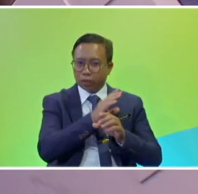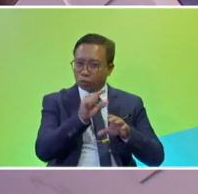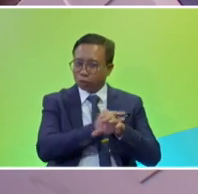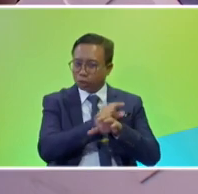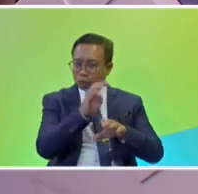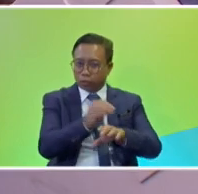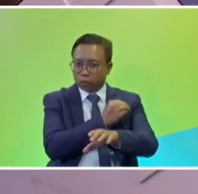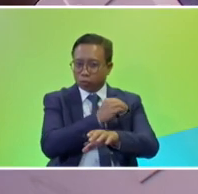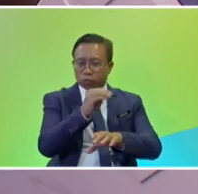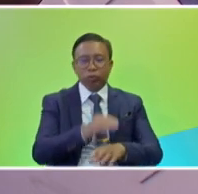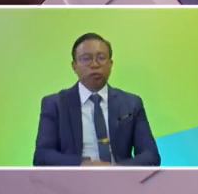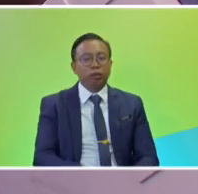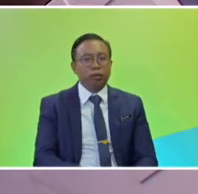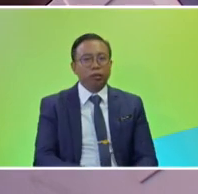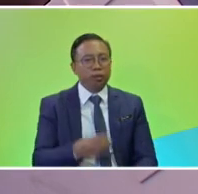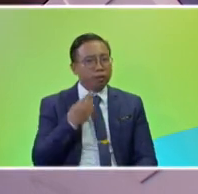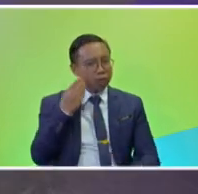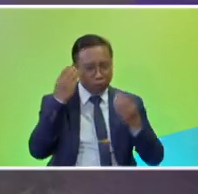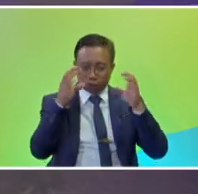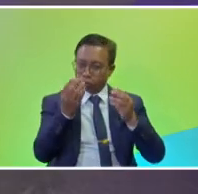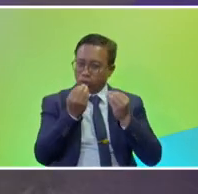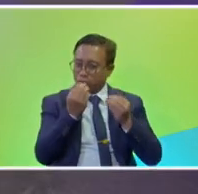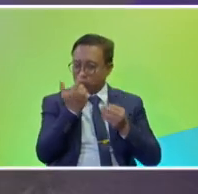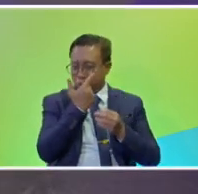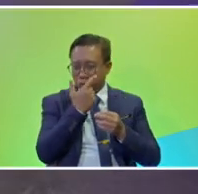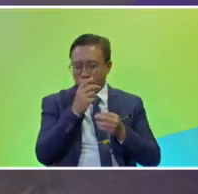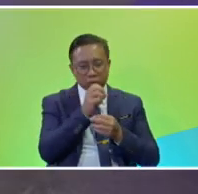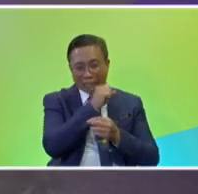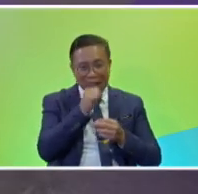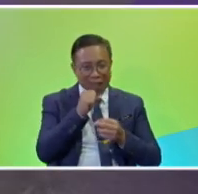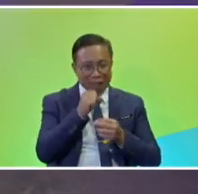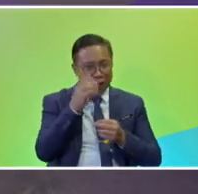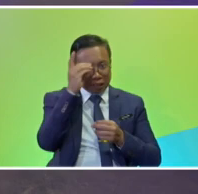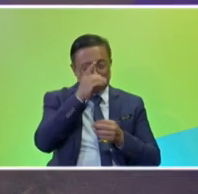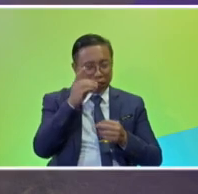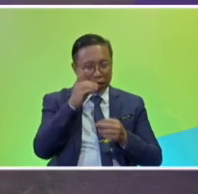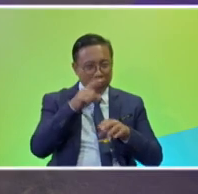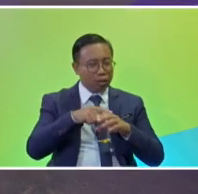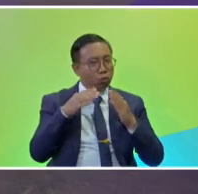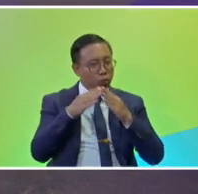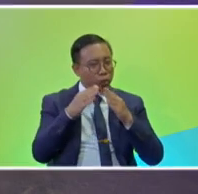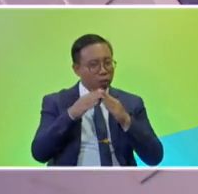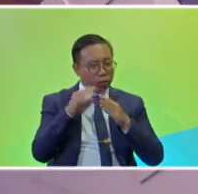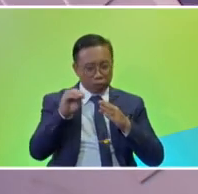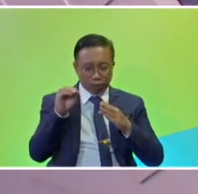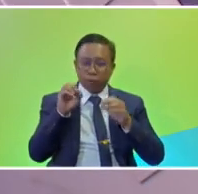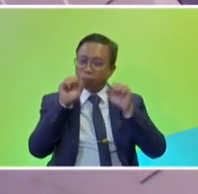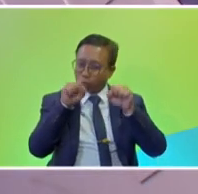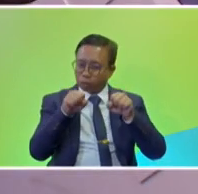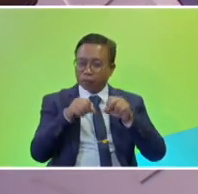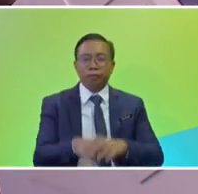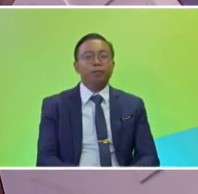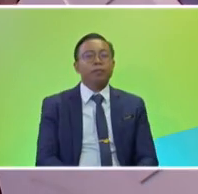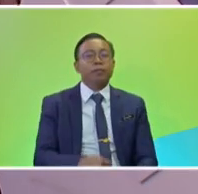muzik. Okey, cikgu tak nak nyanyi boleh? Boleh, kita dengar Bandin. Dengan murid-murid cikgu dekat rumah nyanyi. Okey. Cikgu tak nak